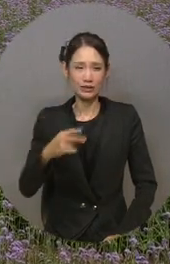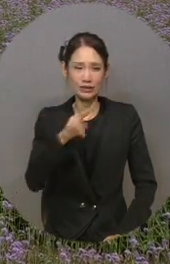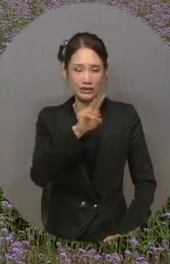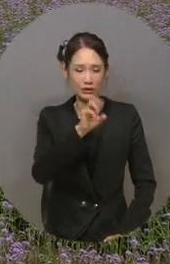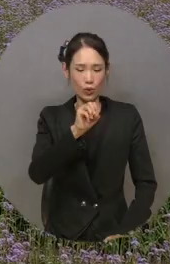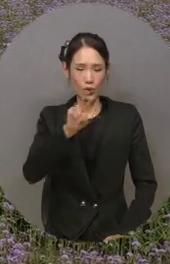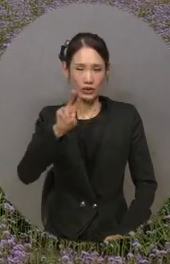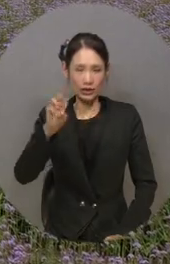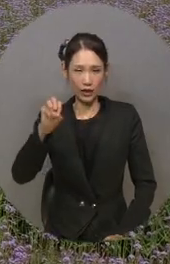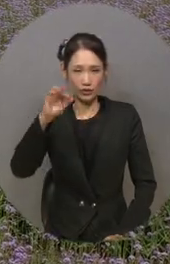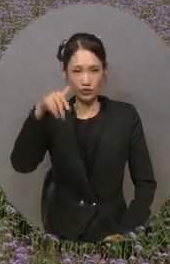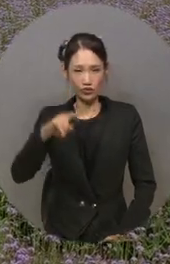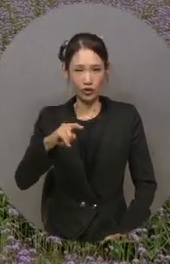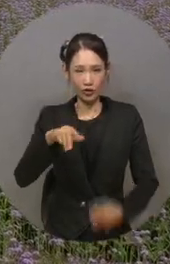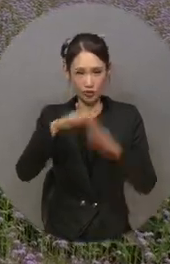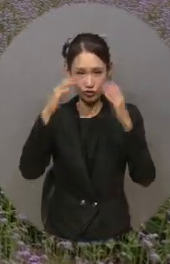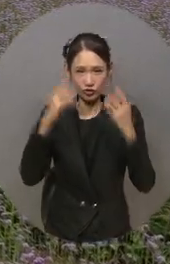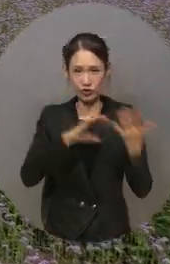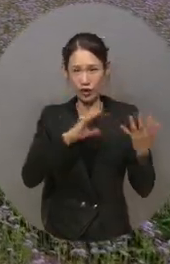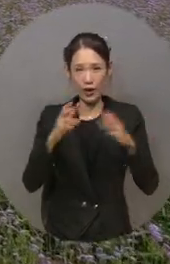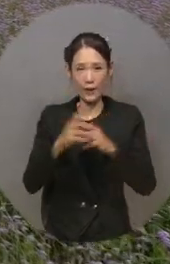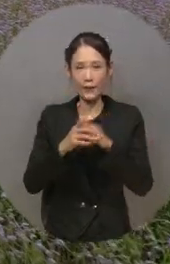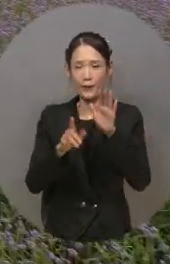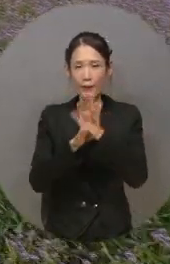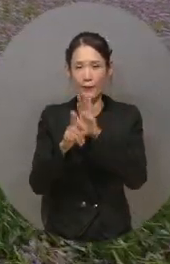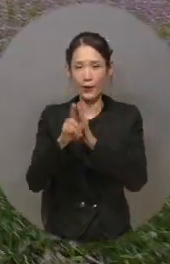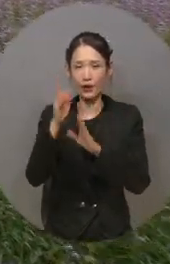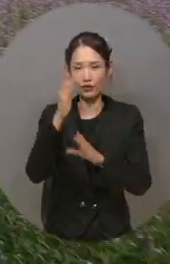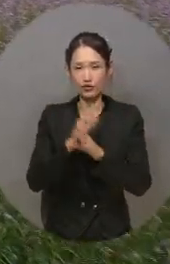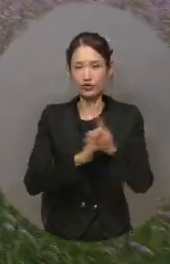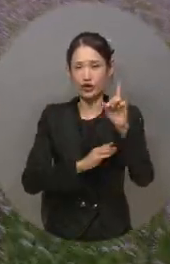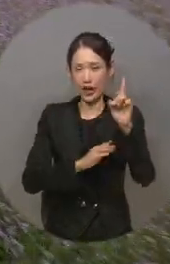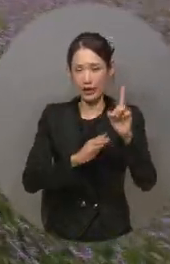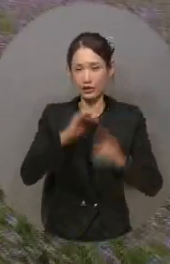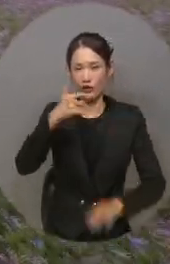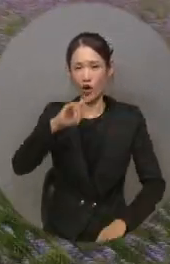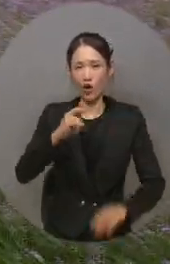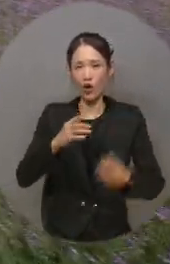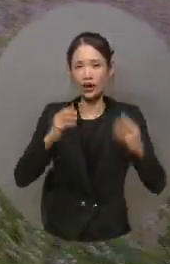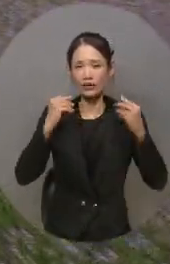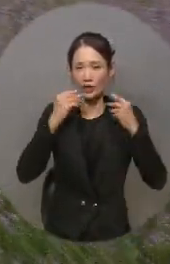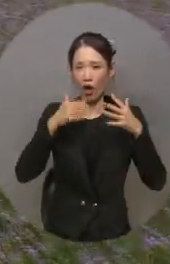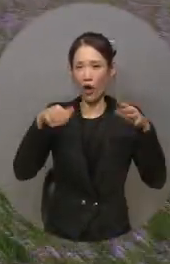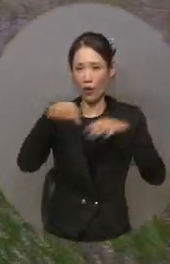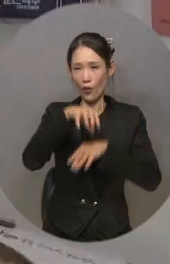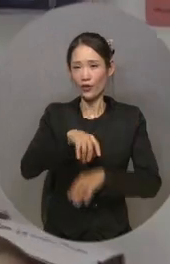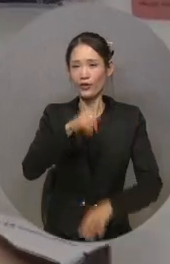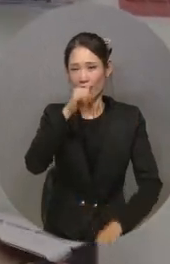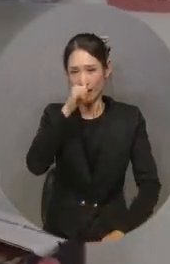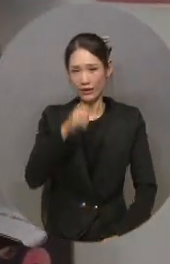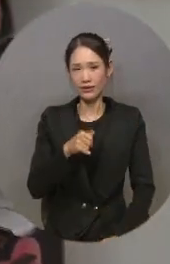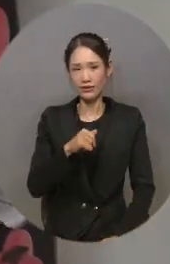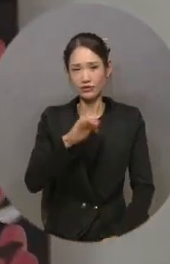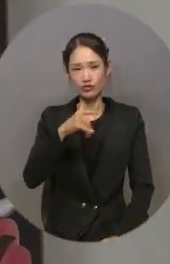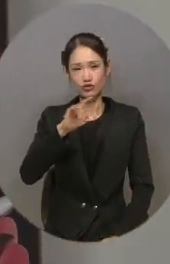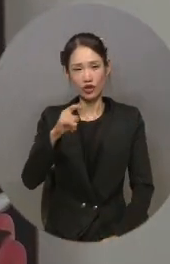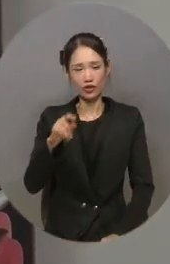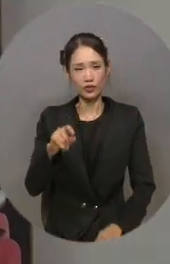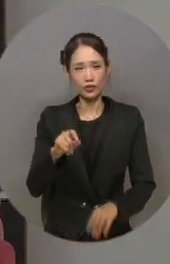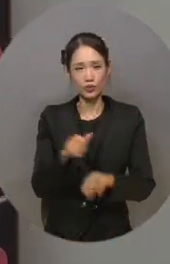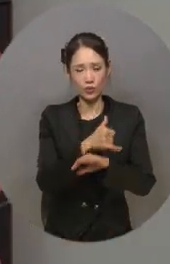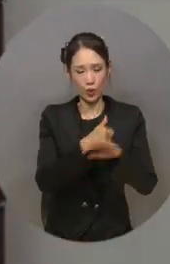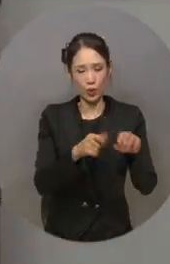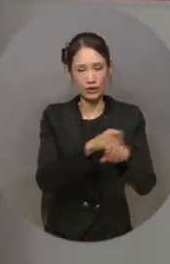2023 순천만 국제정원박람회 콘텐츠 중 하나인 경관정원 내에 위치해 있으며 순천의